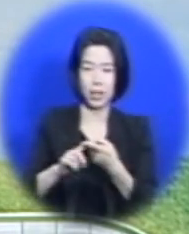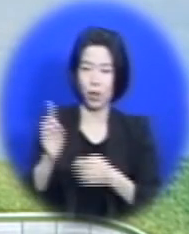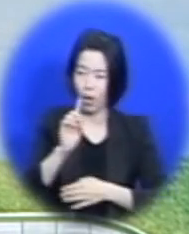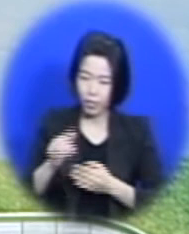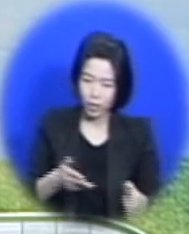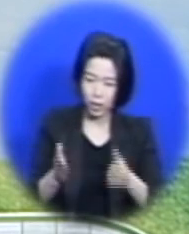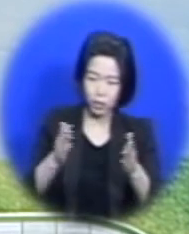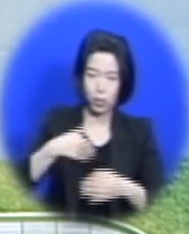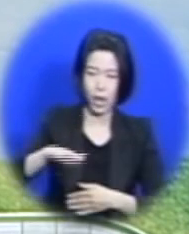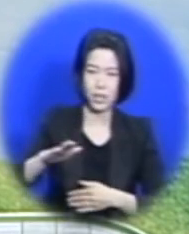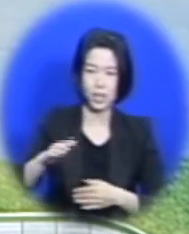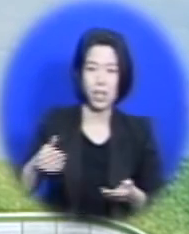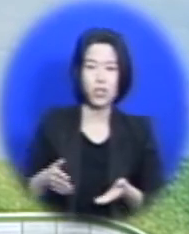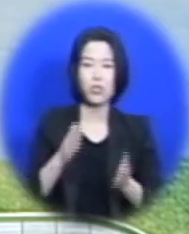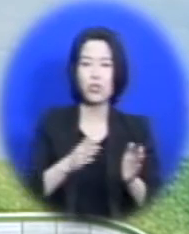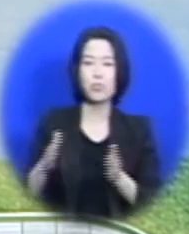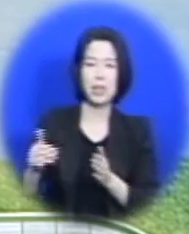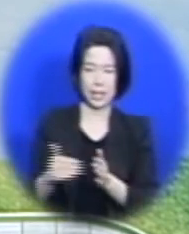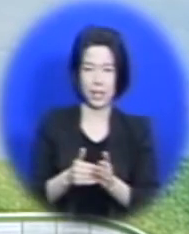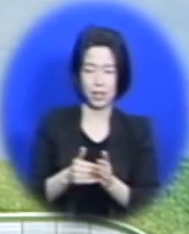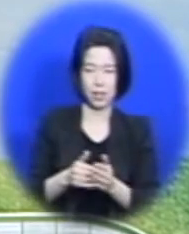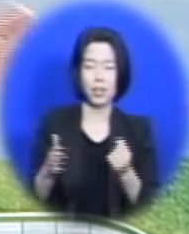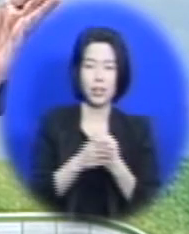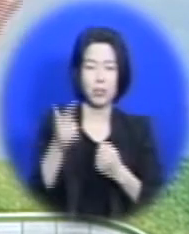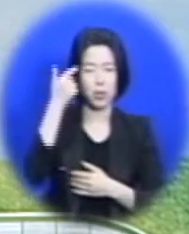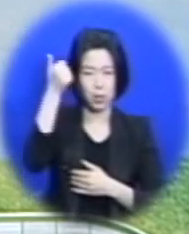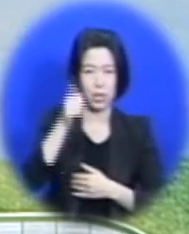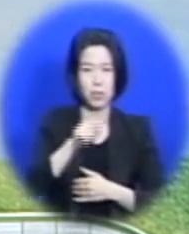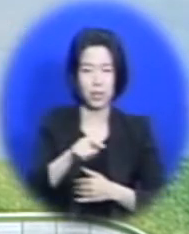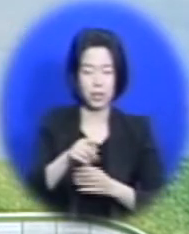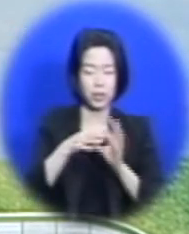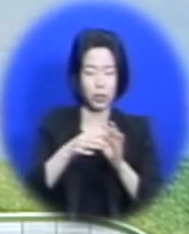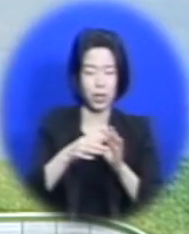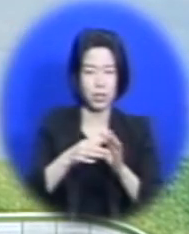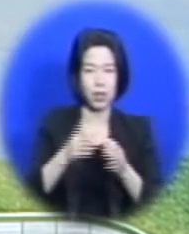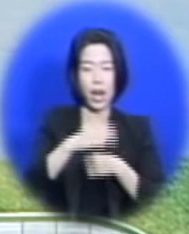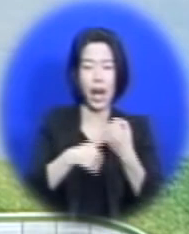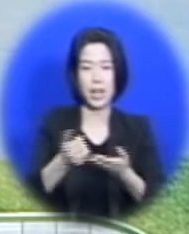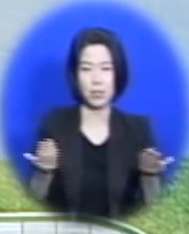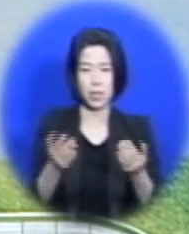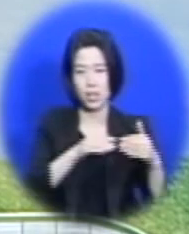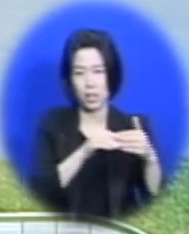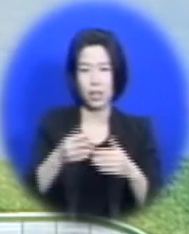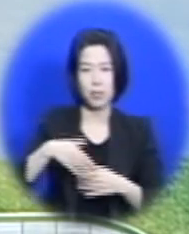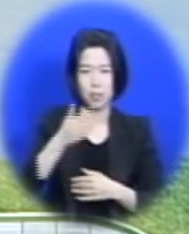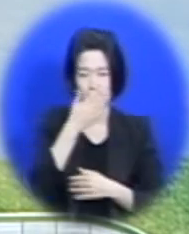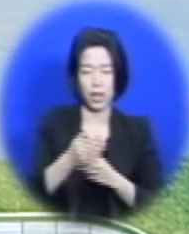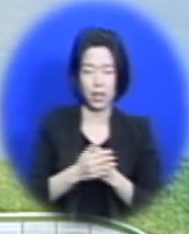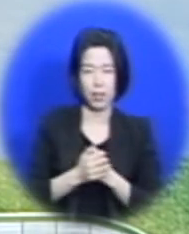준비가 되신 분이구나. 그러니까 주님이 그 목사님을 통하여 그렇게 역사할 수 있었던 거예요.